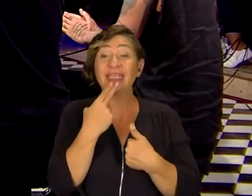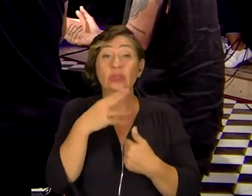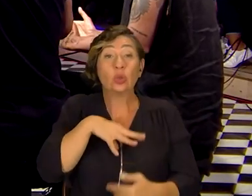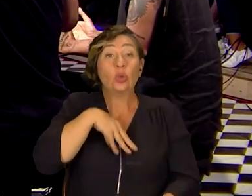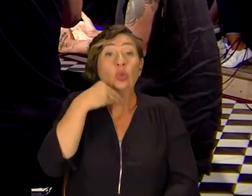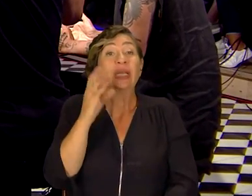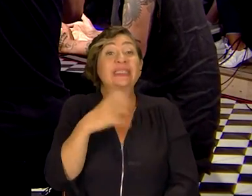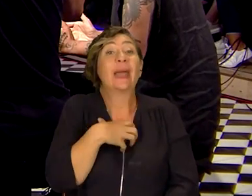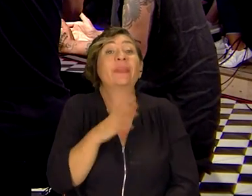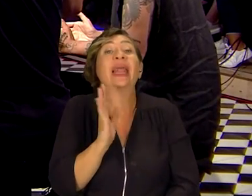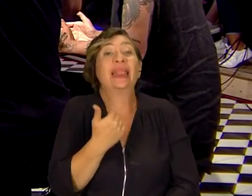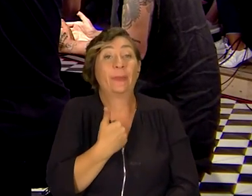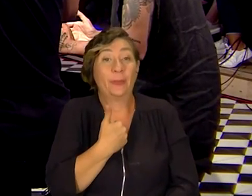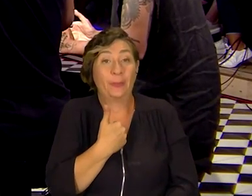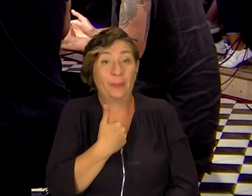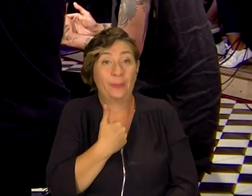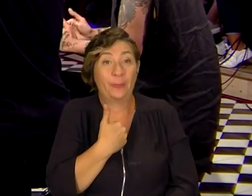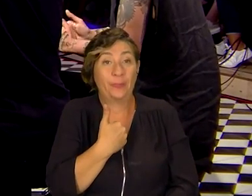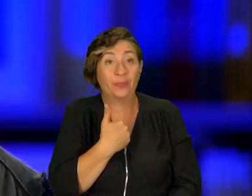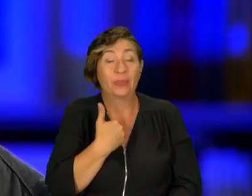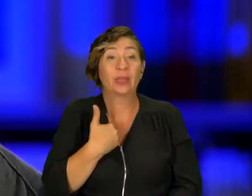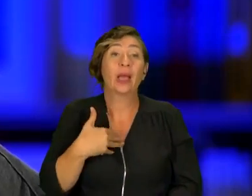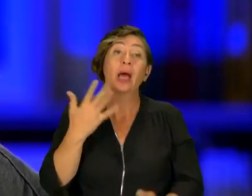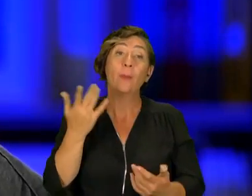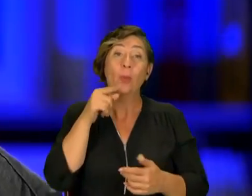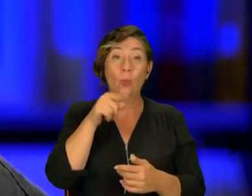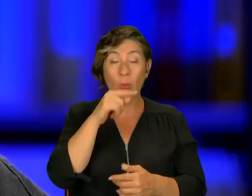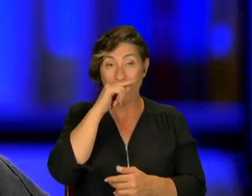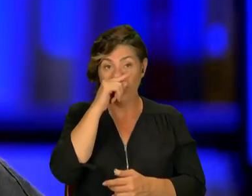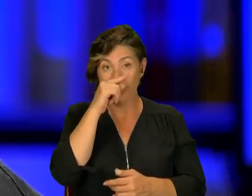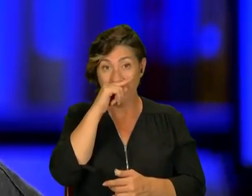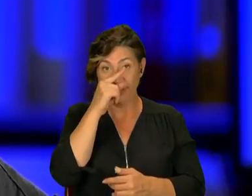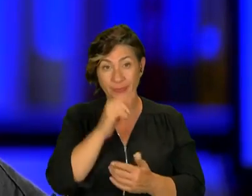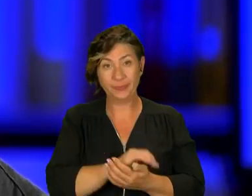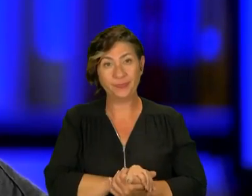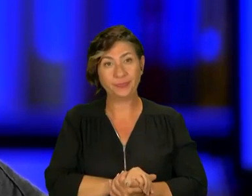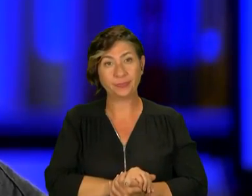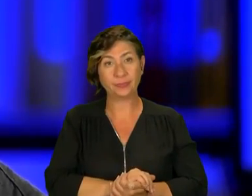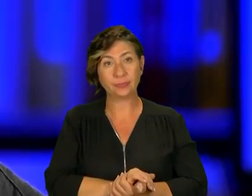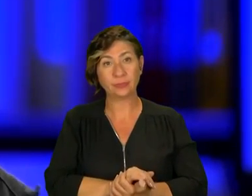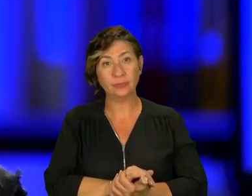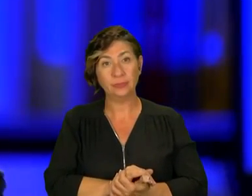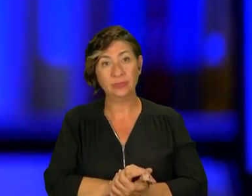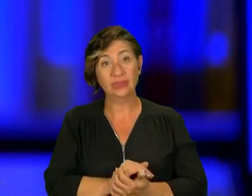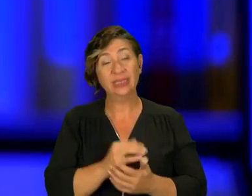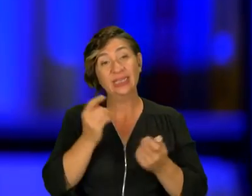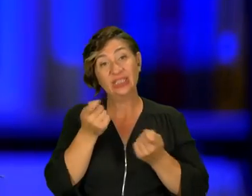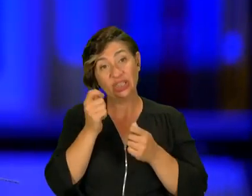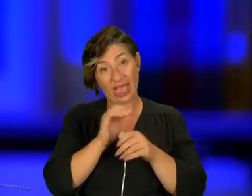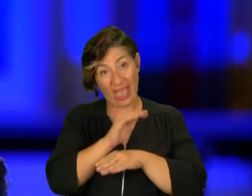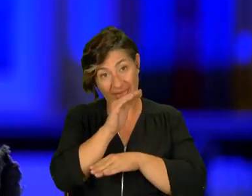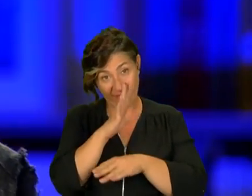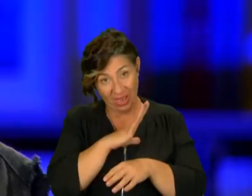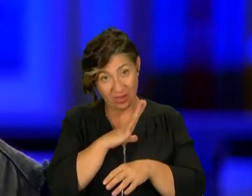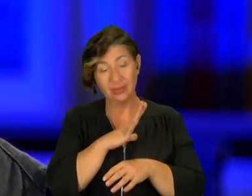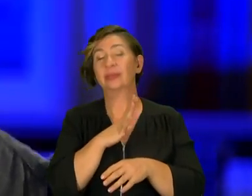ruhuna sahip değildim zaten. Bu ama şöyle bir şey var. İş hayatı olarak